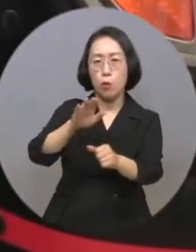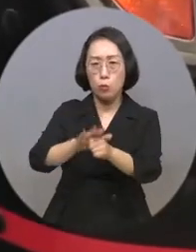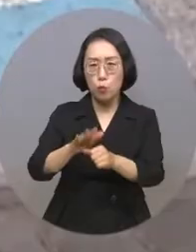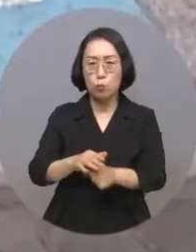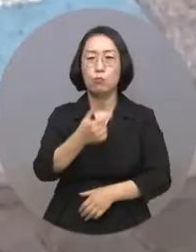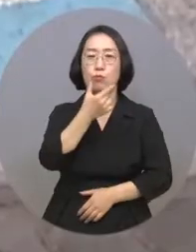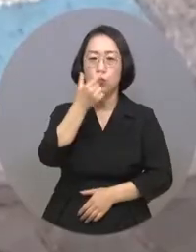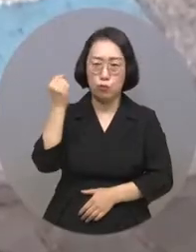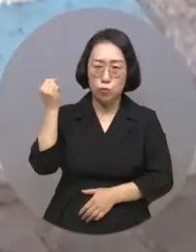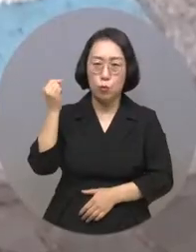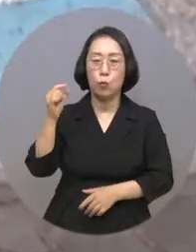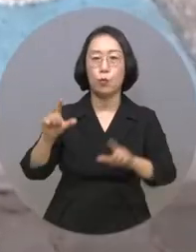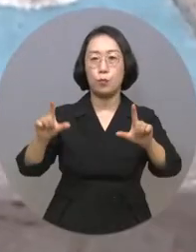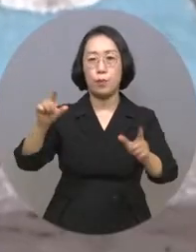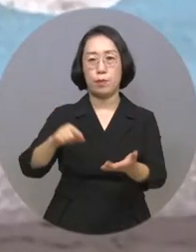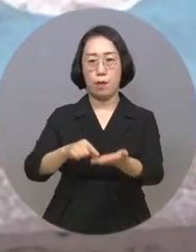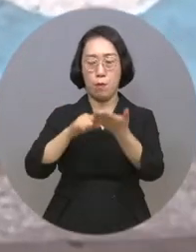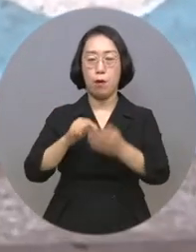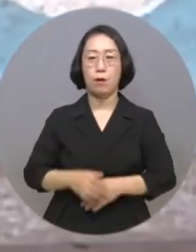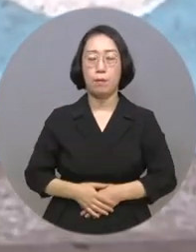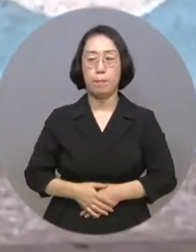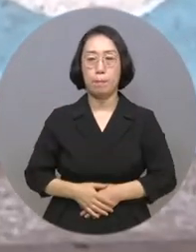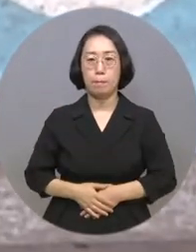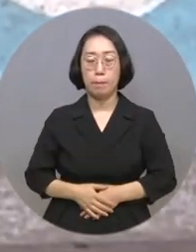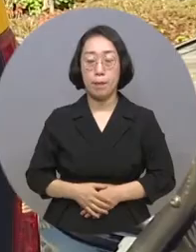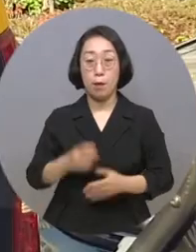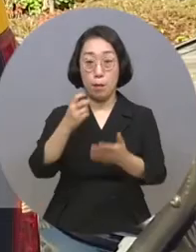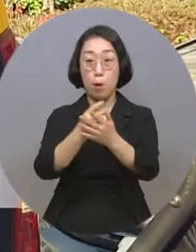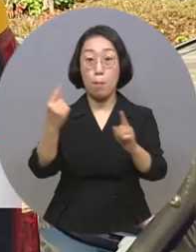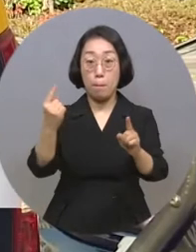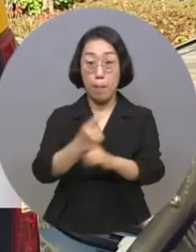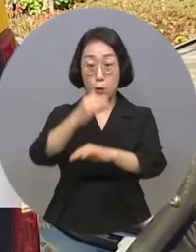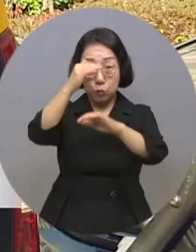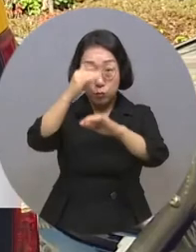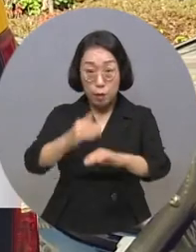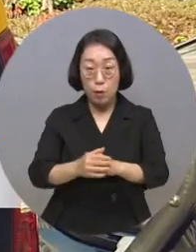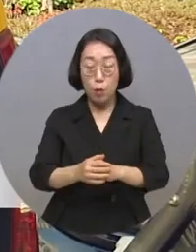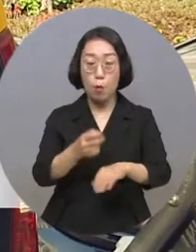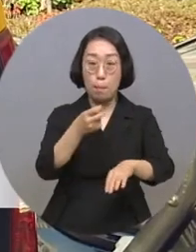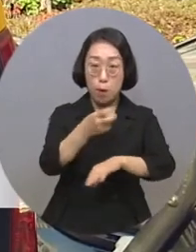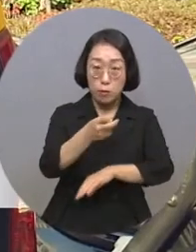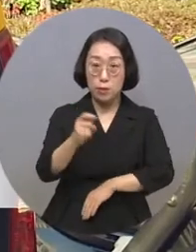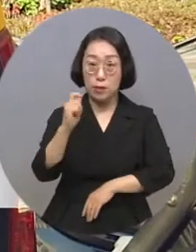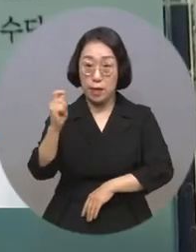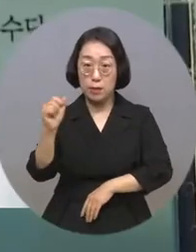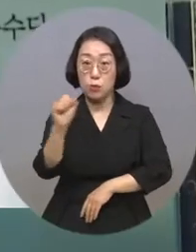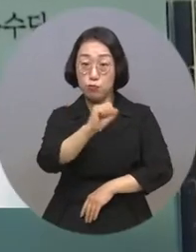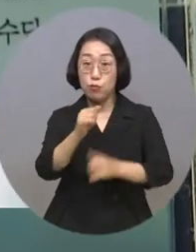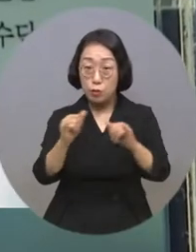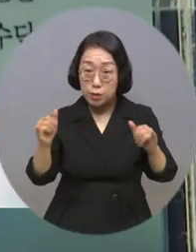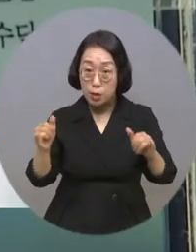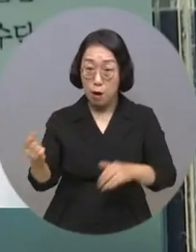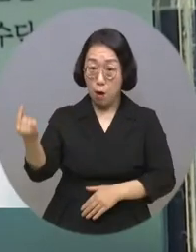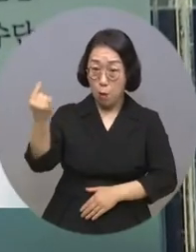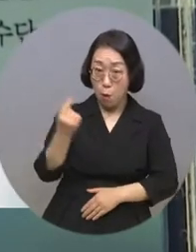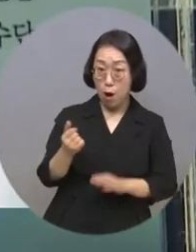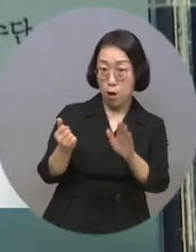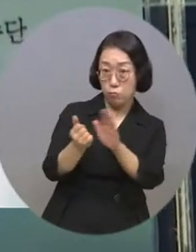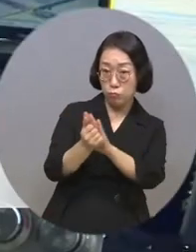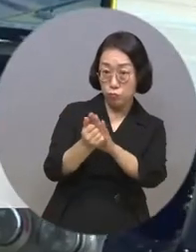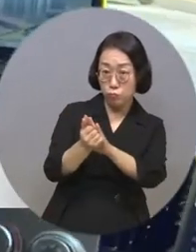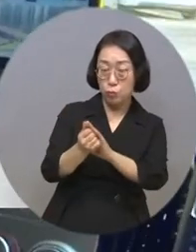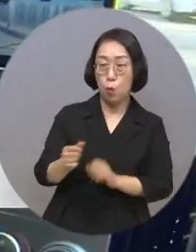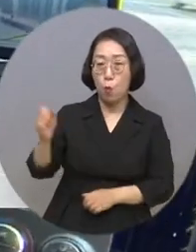것으로 나타났습니다 1 개정안에서는 버스와 택시 운전자도 교통약자의 대한 응대 요령 과